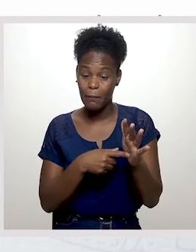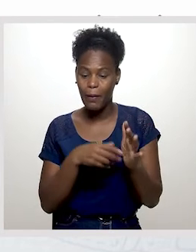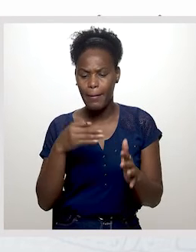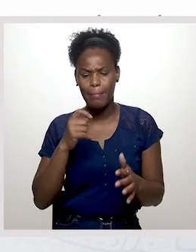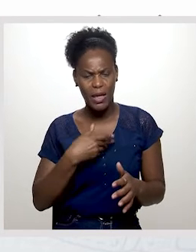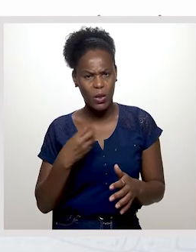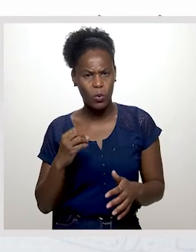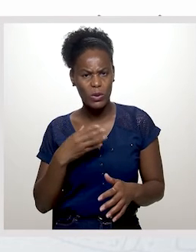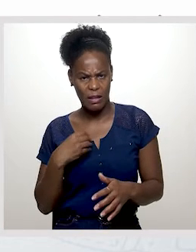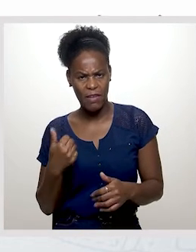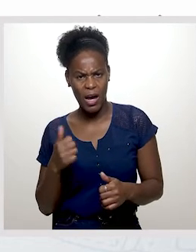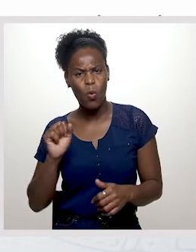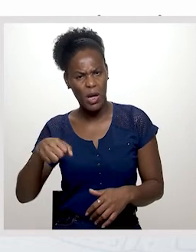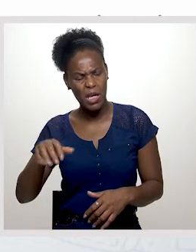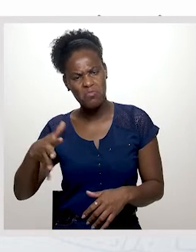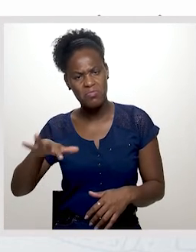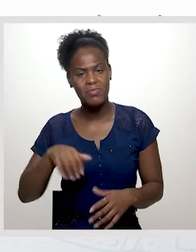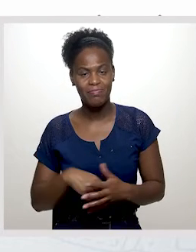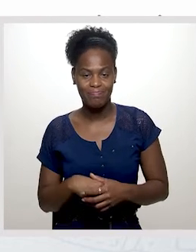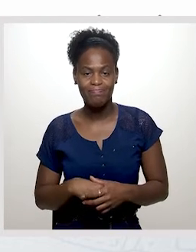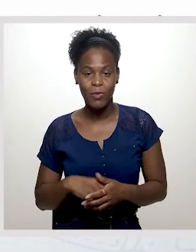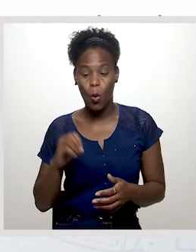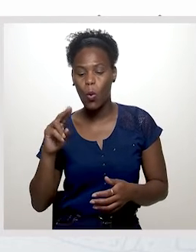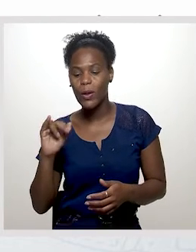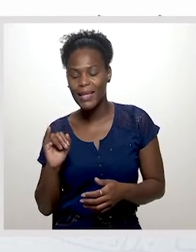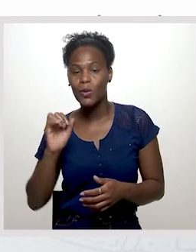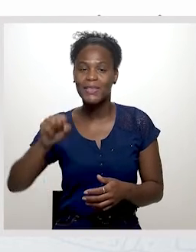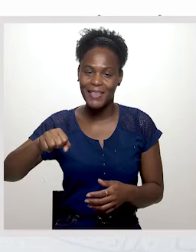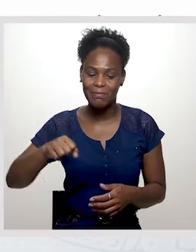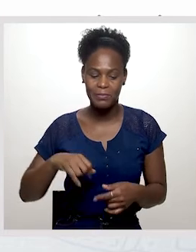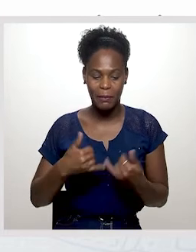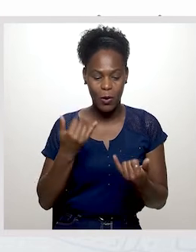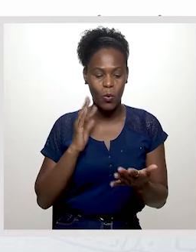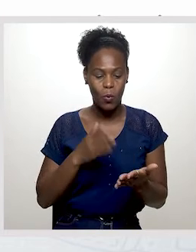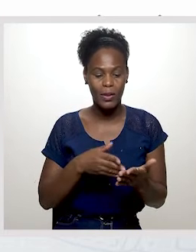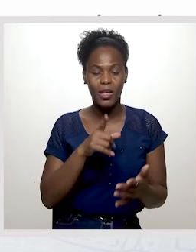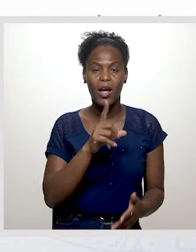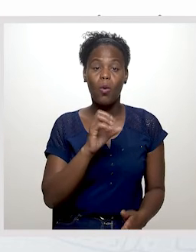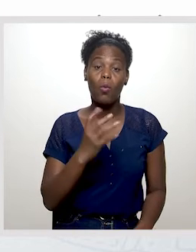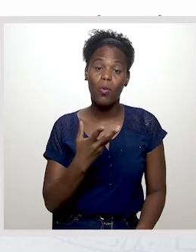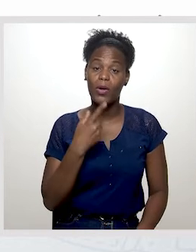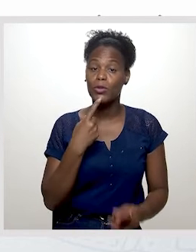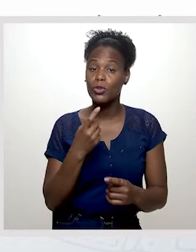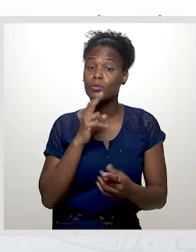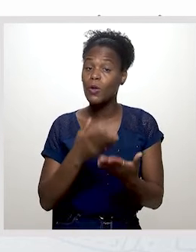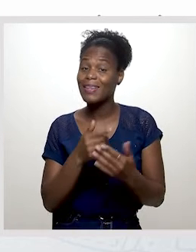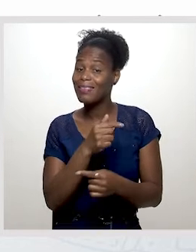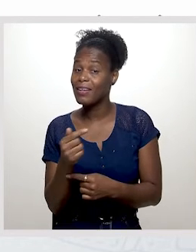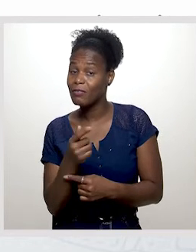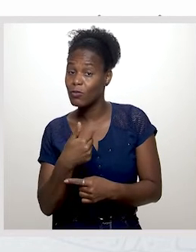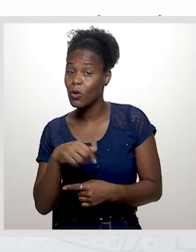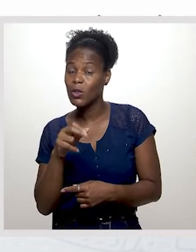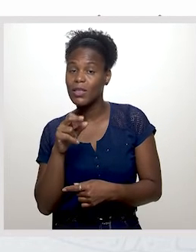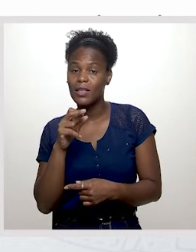va? Oui, plus ou moins. Et finalement, C, lorsque la réponse est négative, on